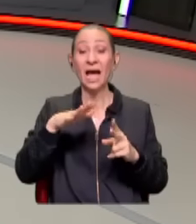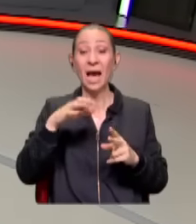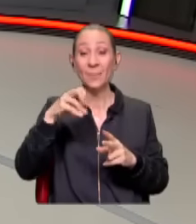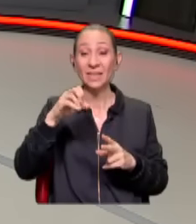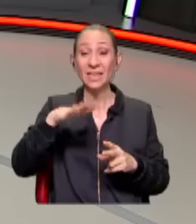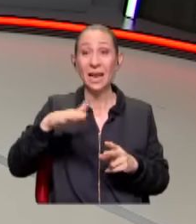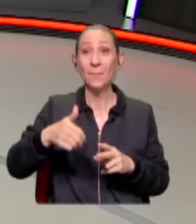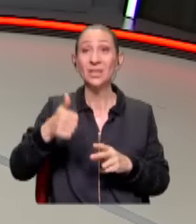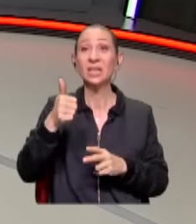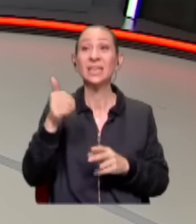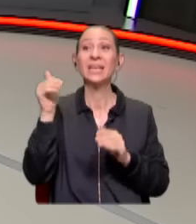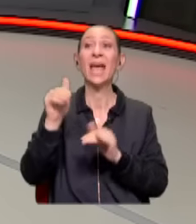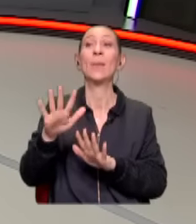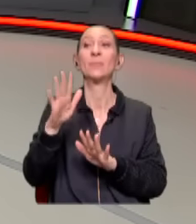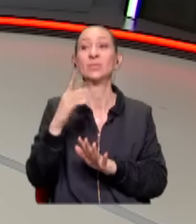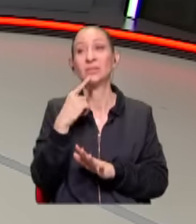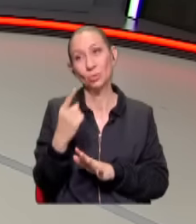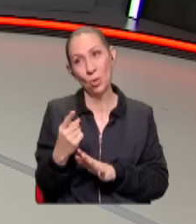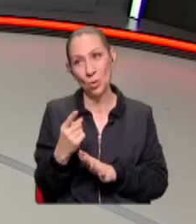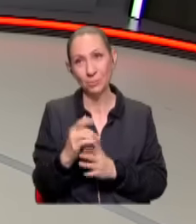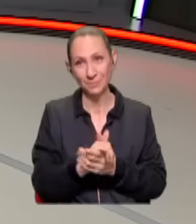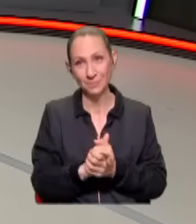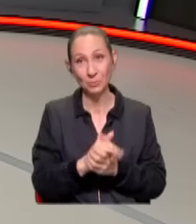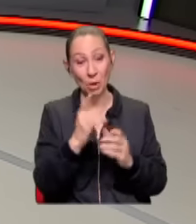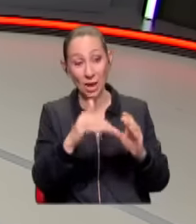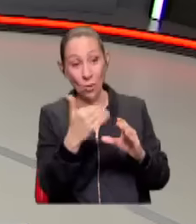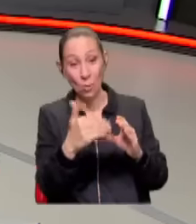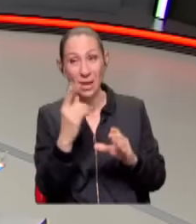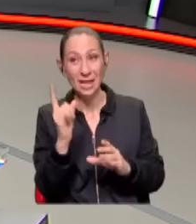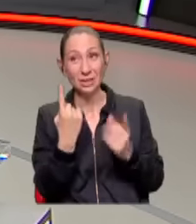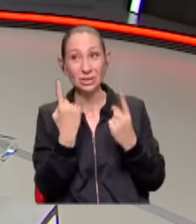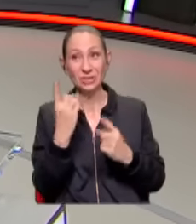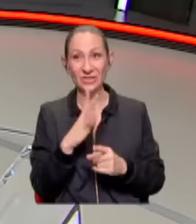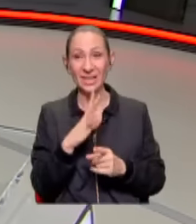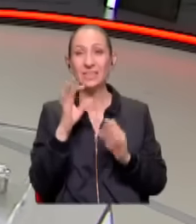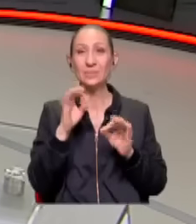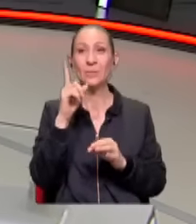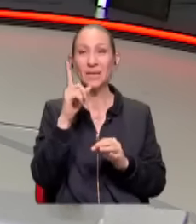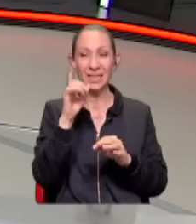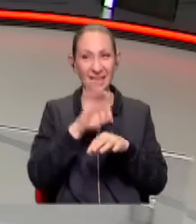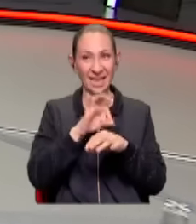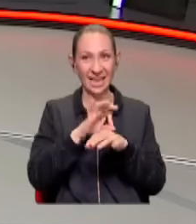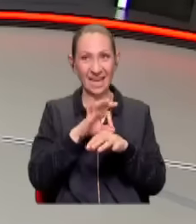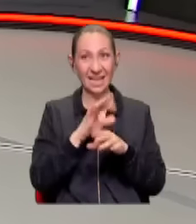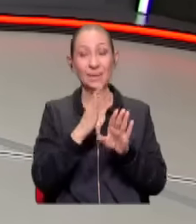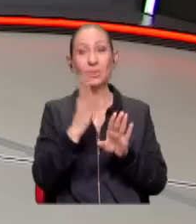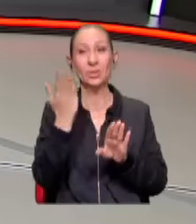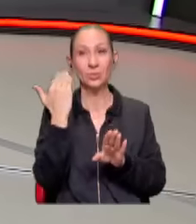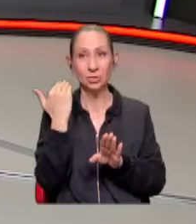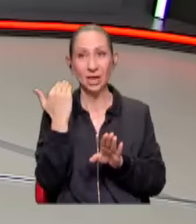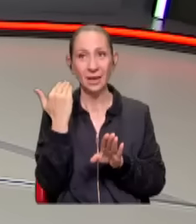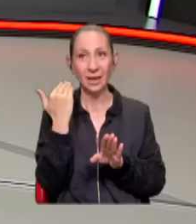Genel Başkanı gelmemiş demek ki. Gelememiş. Böyle ilginç yorumlar var. Şimdi efendim bir dakikaya gitmeden